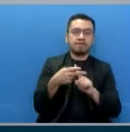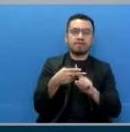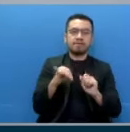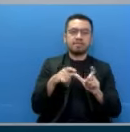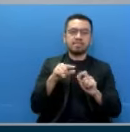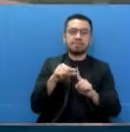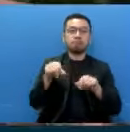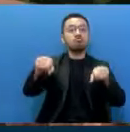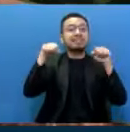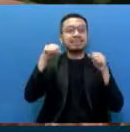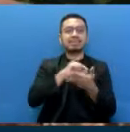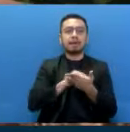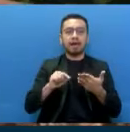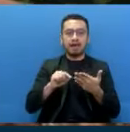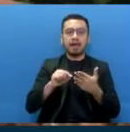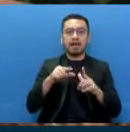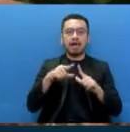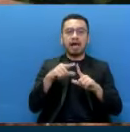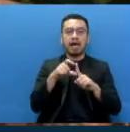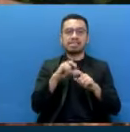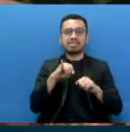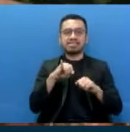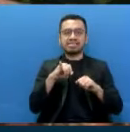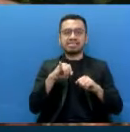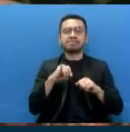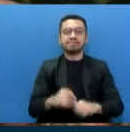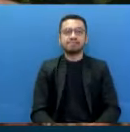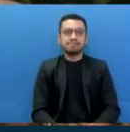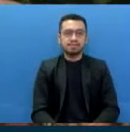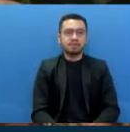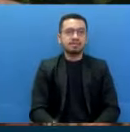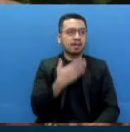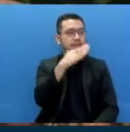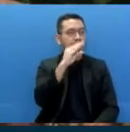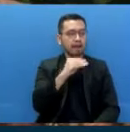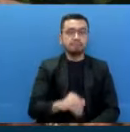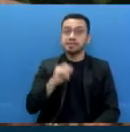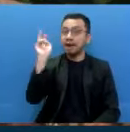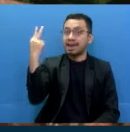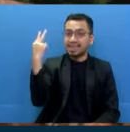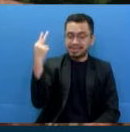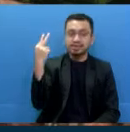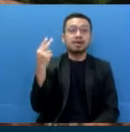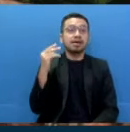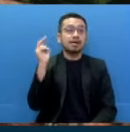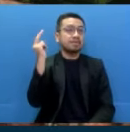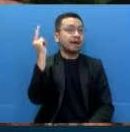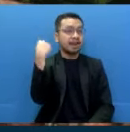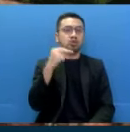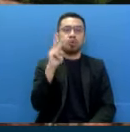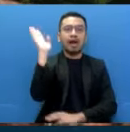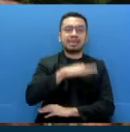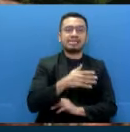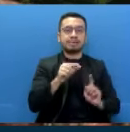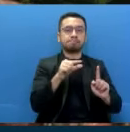Prof Selamat malam Mbak Jean Selamat malam Prof ini e yang terbaru kemarin 2 hari PG Setiawan sudah menjalani tes psikologi dan